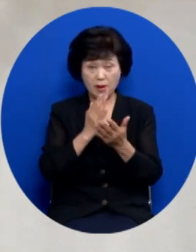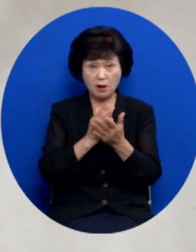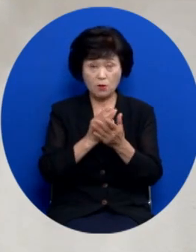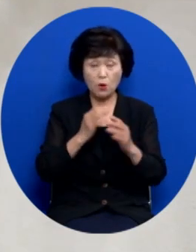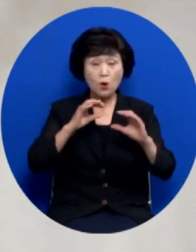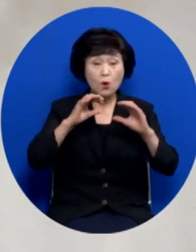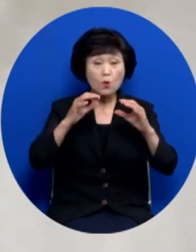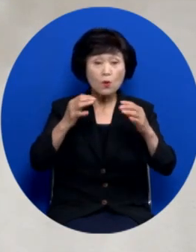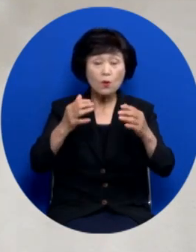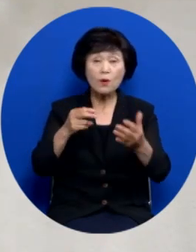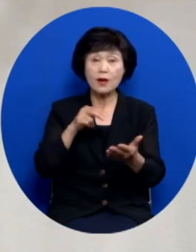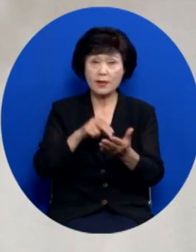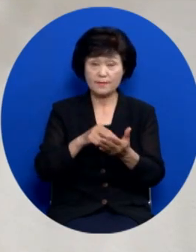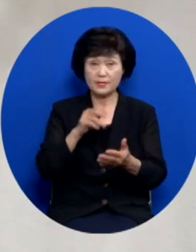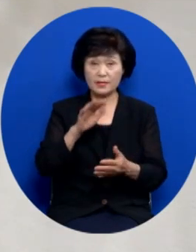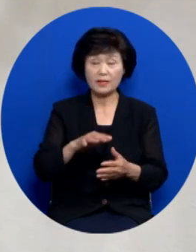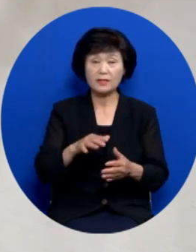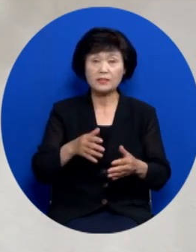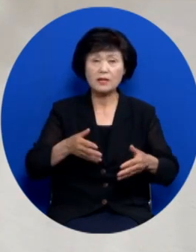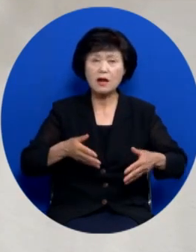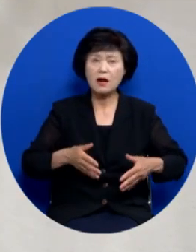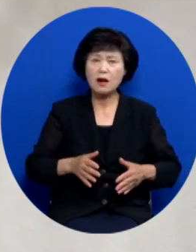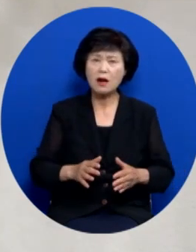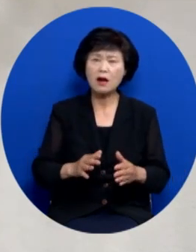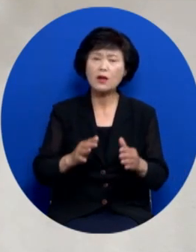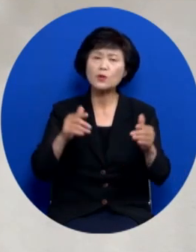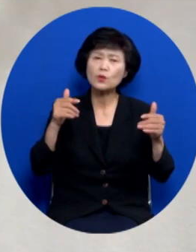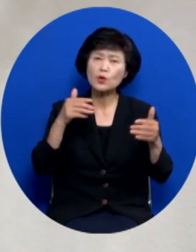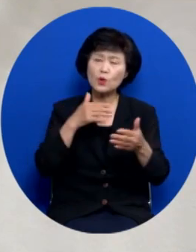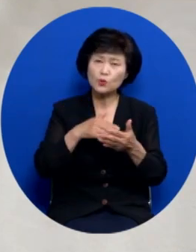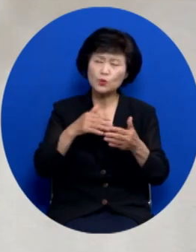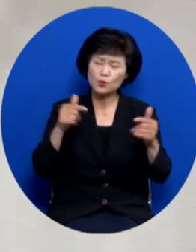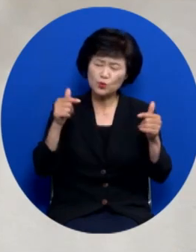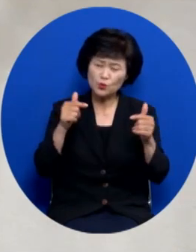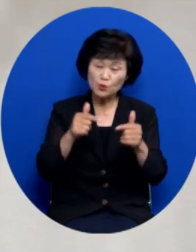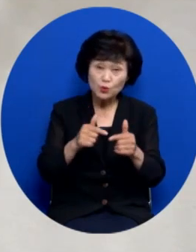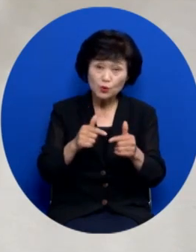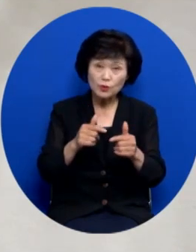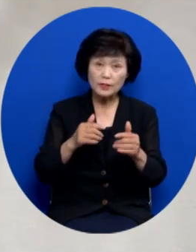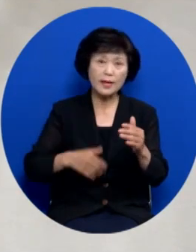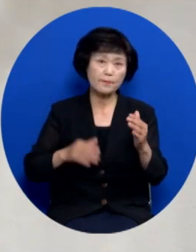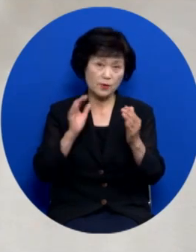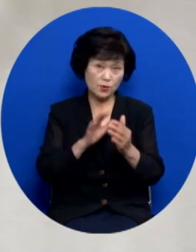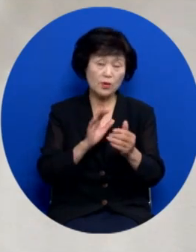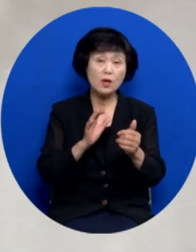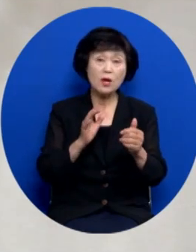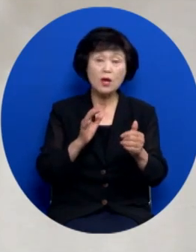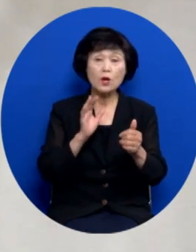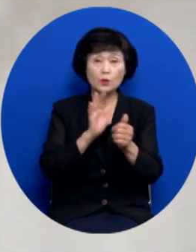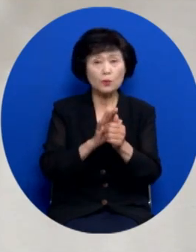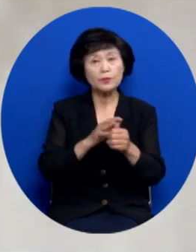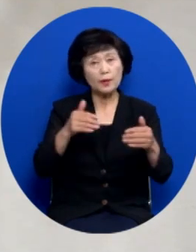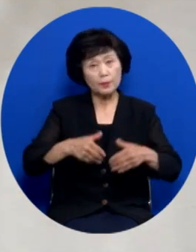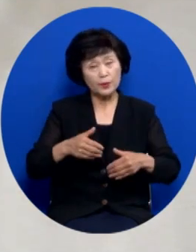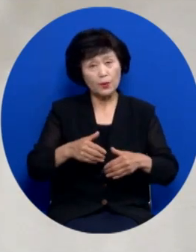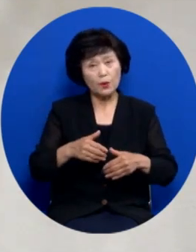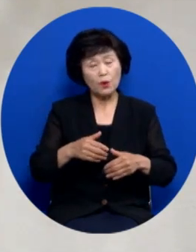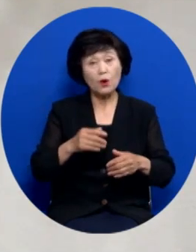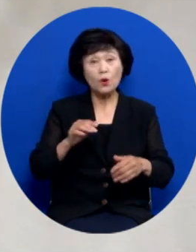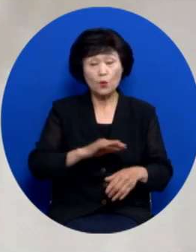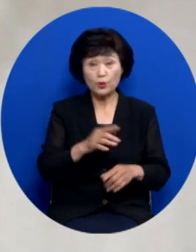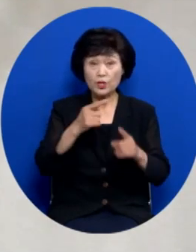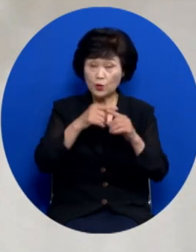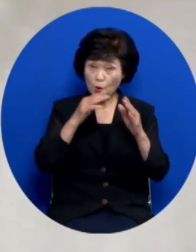차원에서 우리 기독교계가 인구 저출산에 적극 협조해야 되는데 각 교회별로 저희 교회 같은 경우는 이제 출산